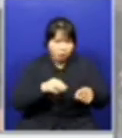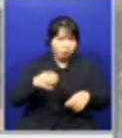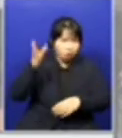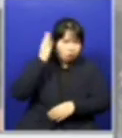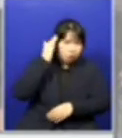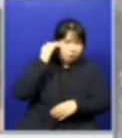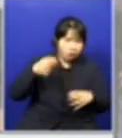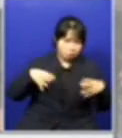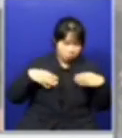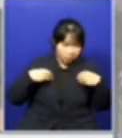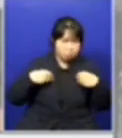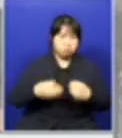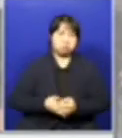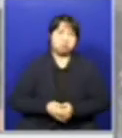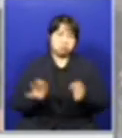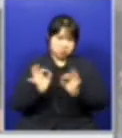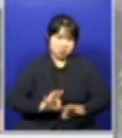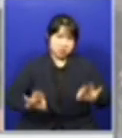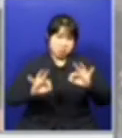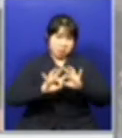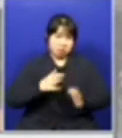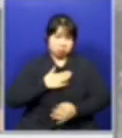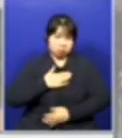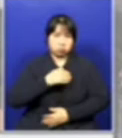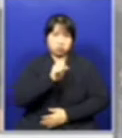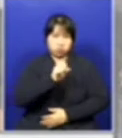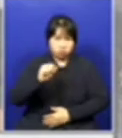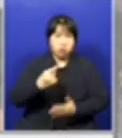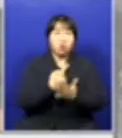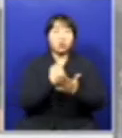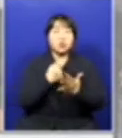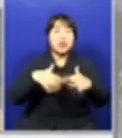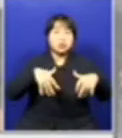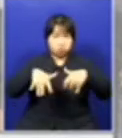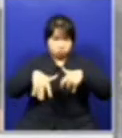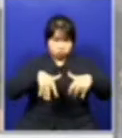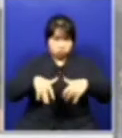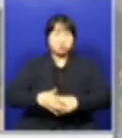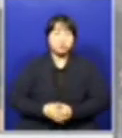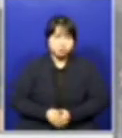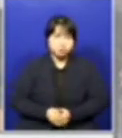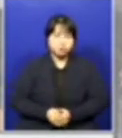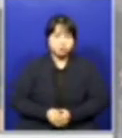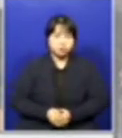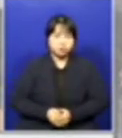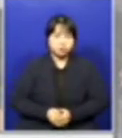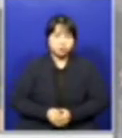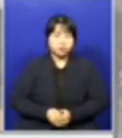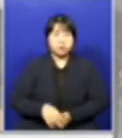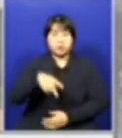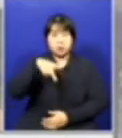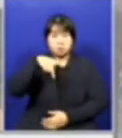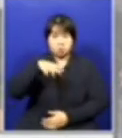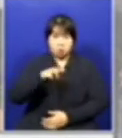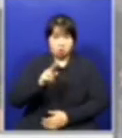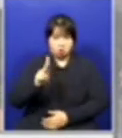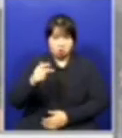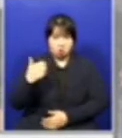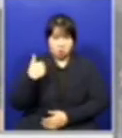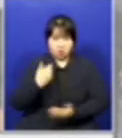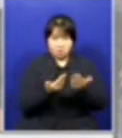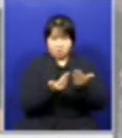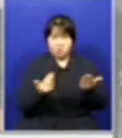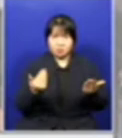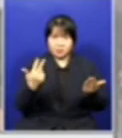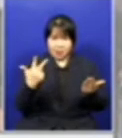โดยเฉพาะยิ่งผู้แทนซึ่งเป็นตัวแทนของประชาชนครับพระราชกำหนดฉบับนี้มี3ฉบับแต่